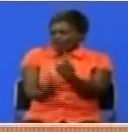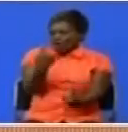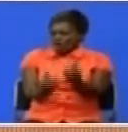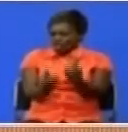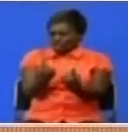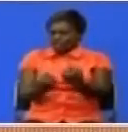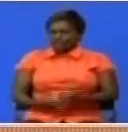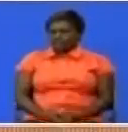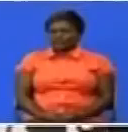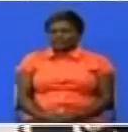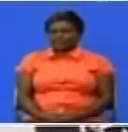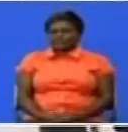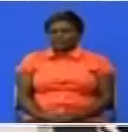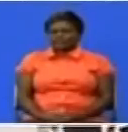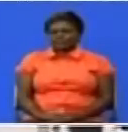zaidi.